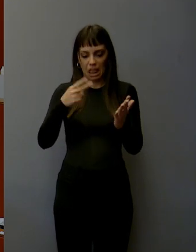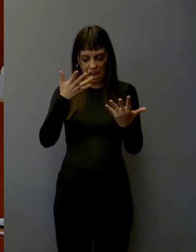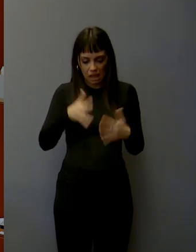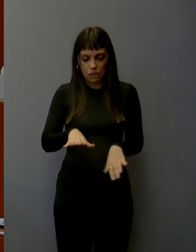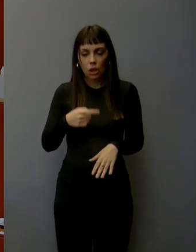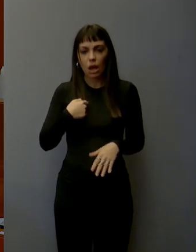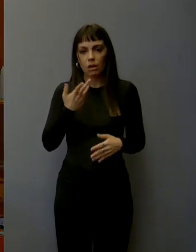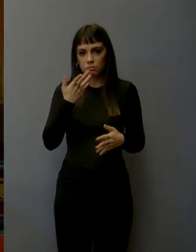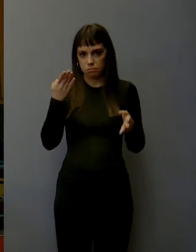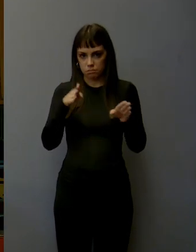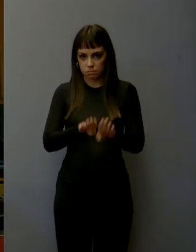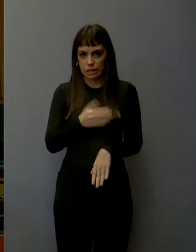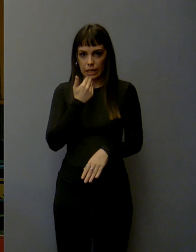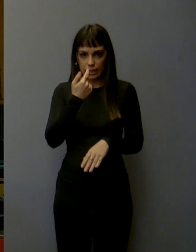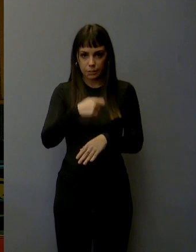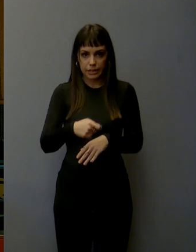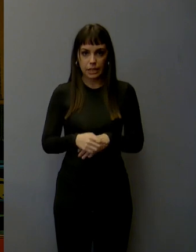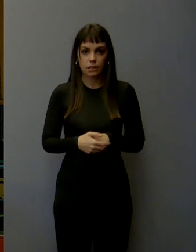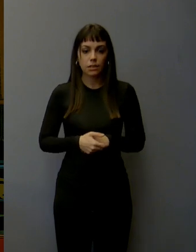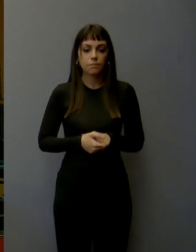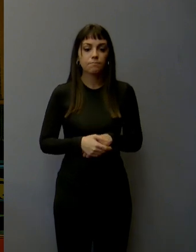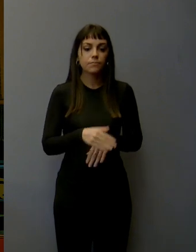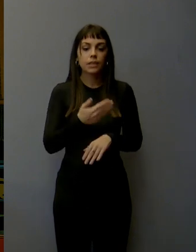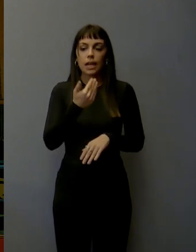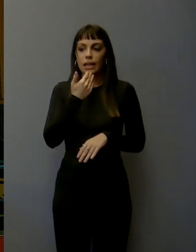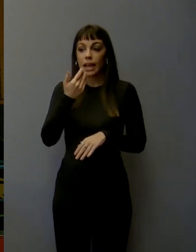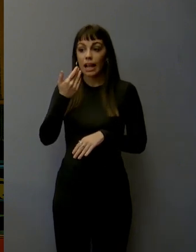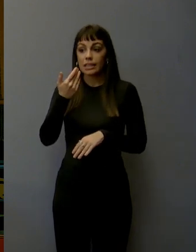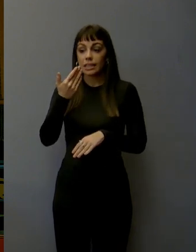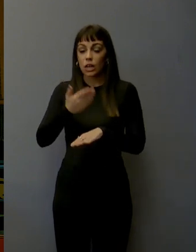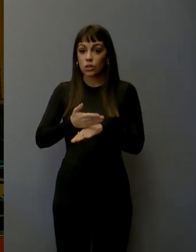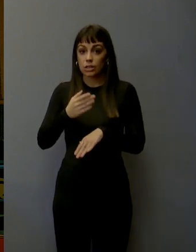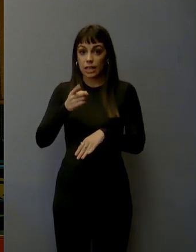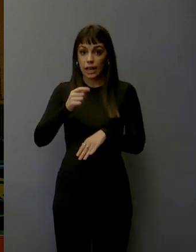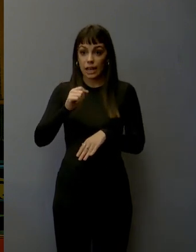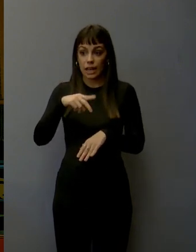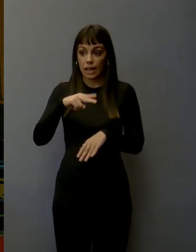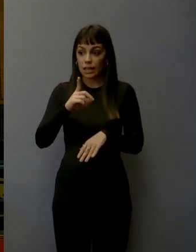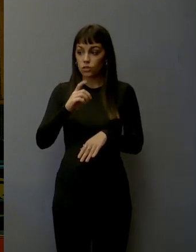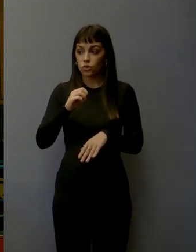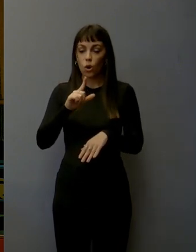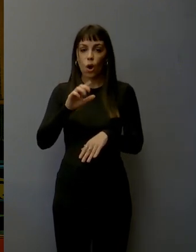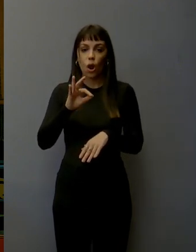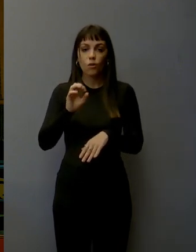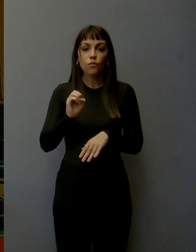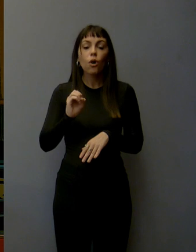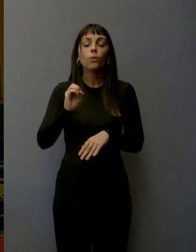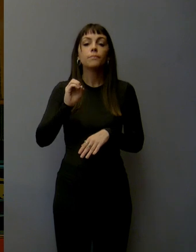Grazie Presidente Grazie consigliere Gandolfo consigliere Notarnicola